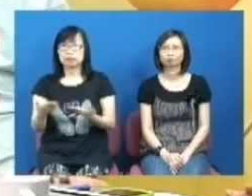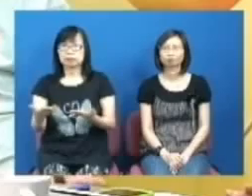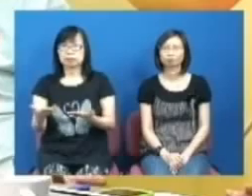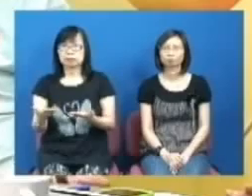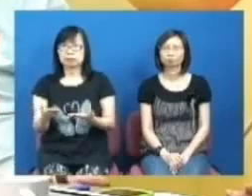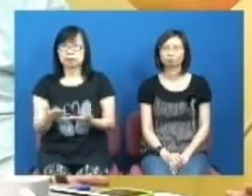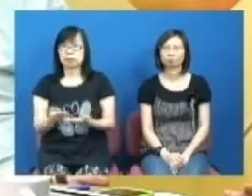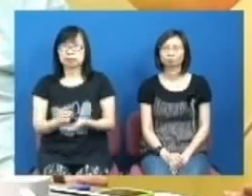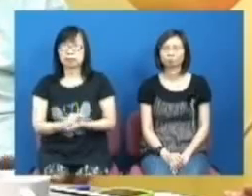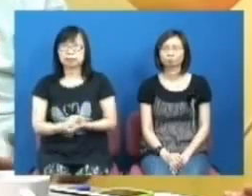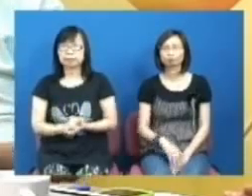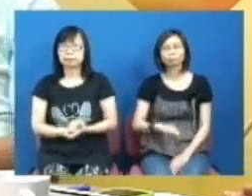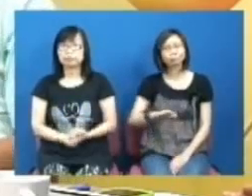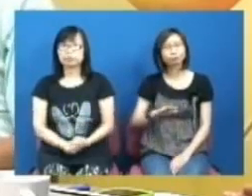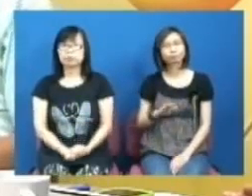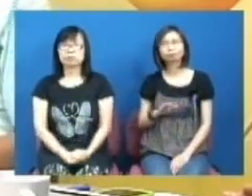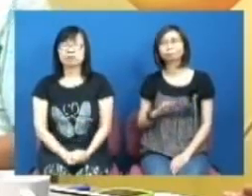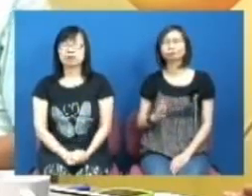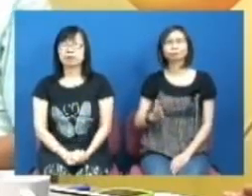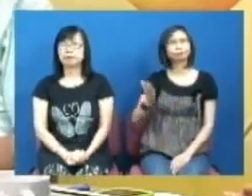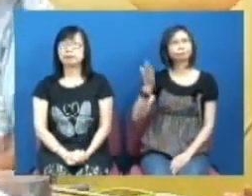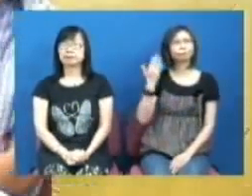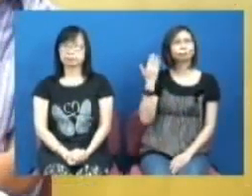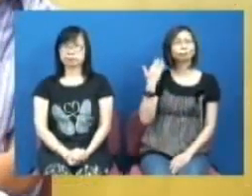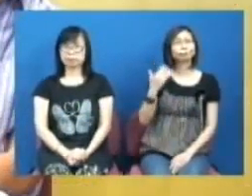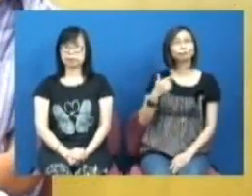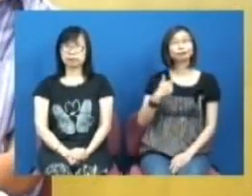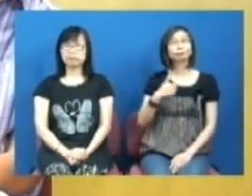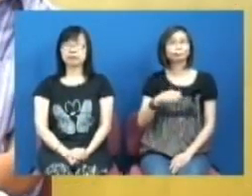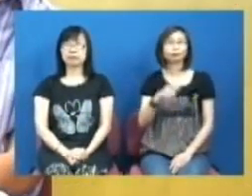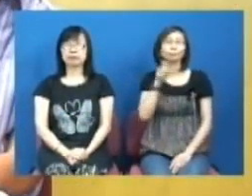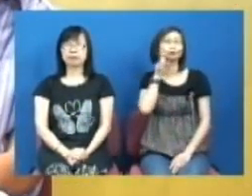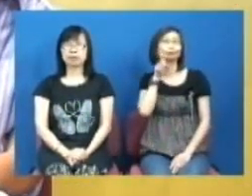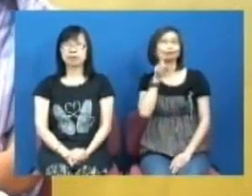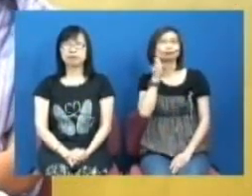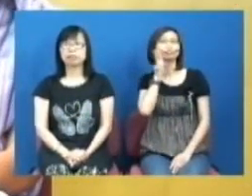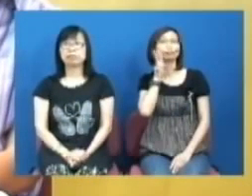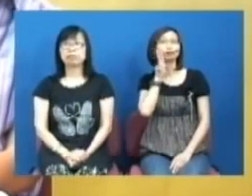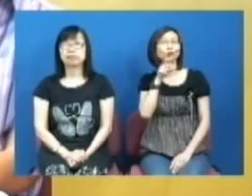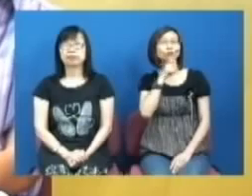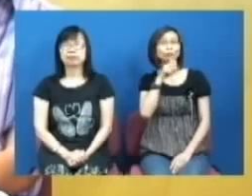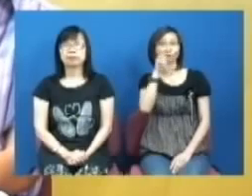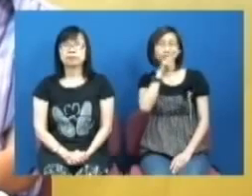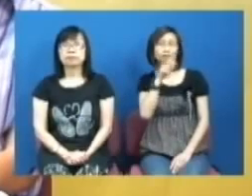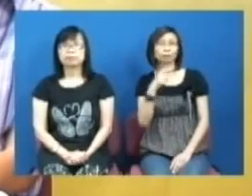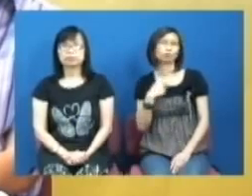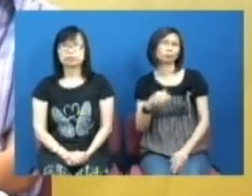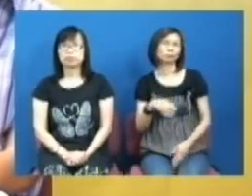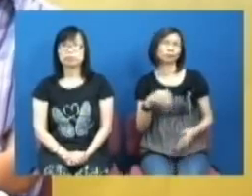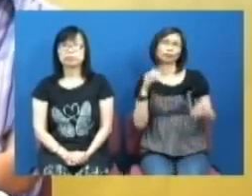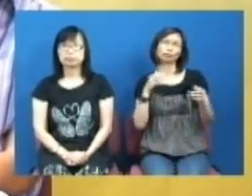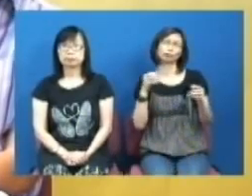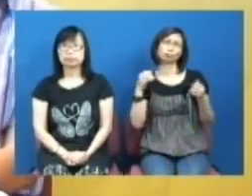喺邊度啦？ 嗱，啱我哋如果有睇呢個節目咧，我哋都成日批評泛民主派，特別係民主黨啊等等呢一啲咧，其實對